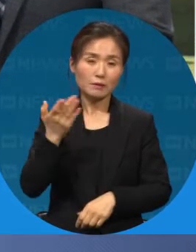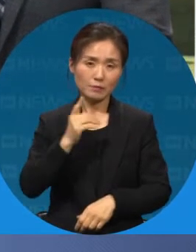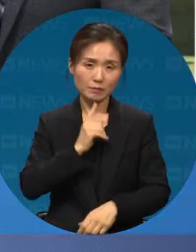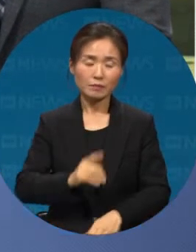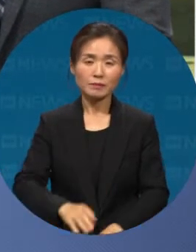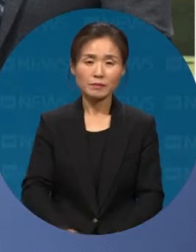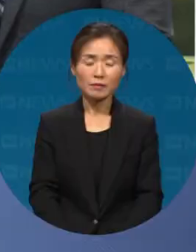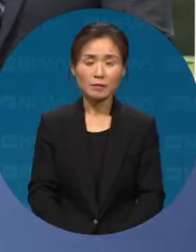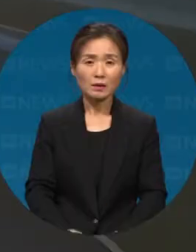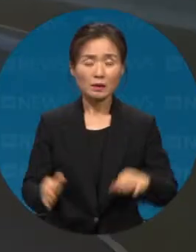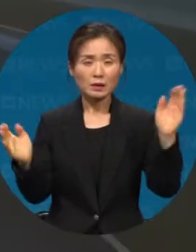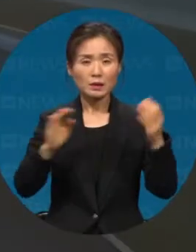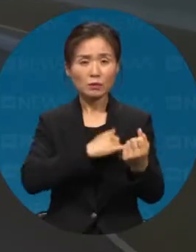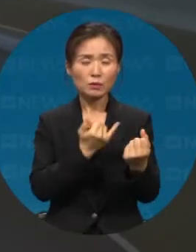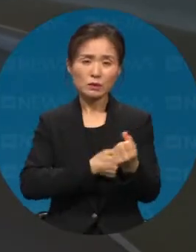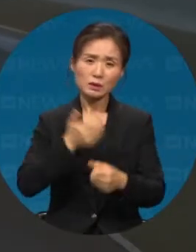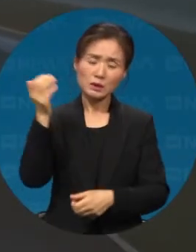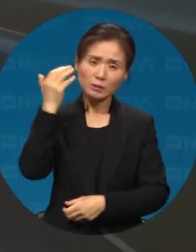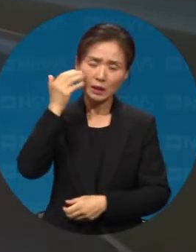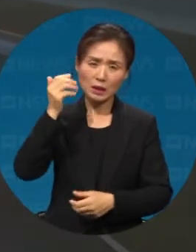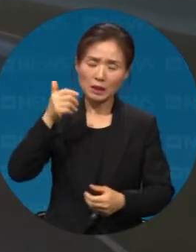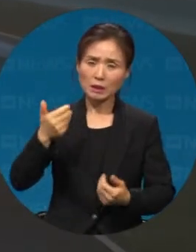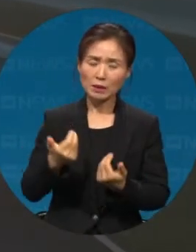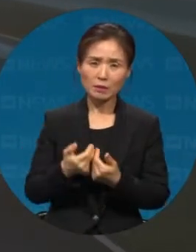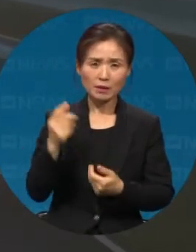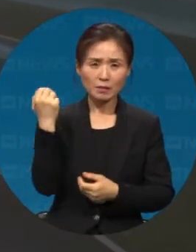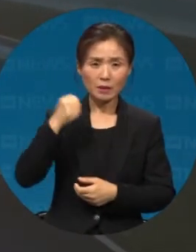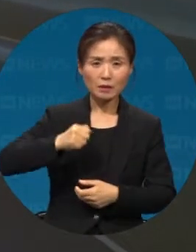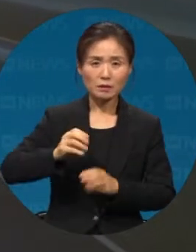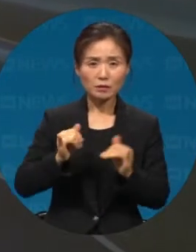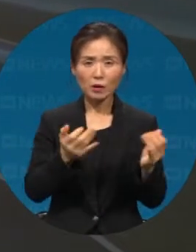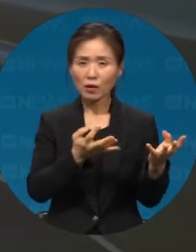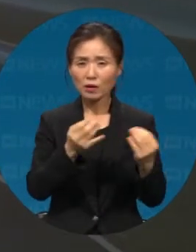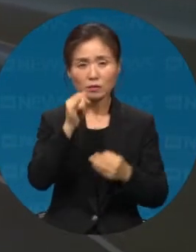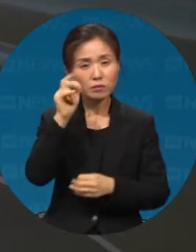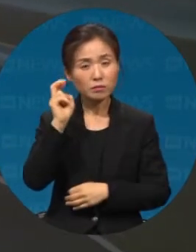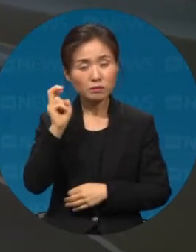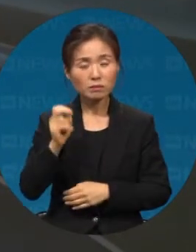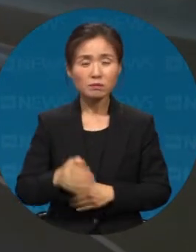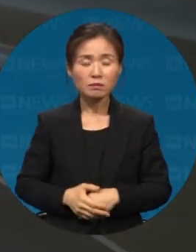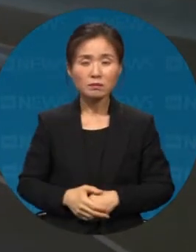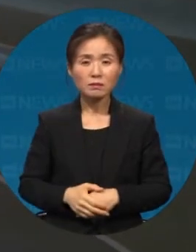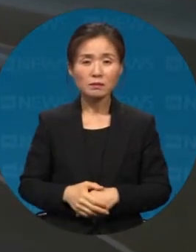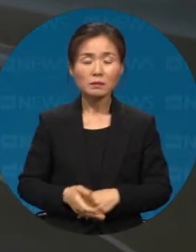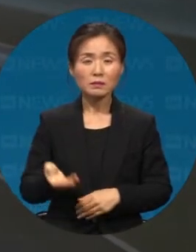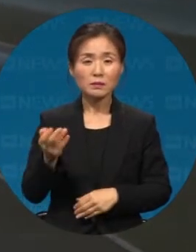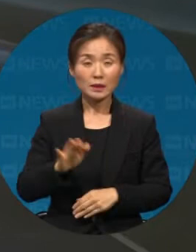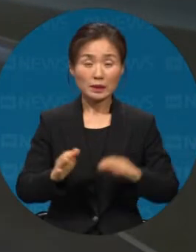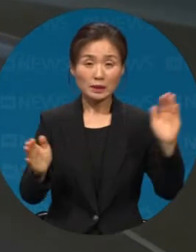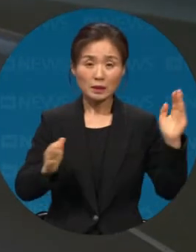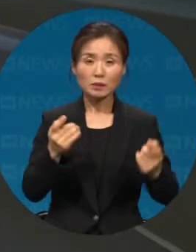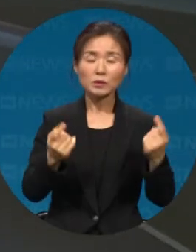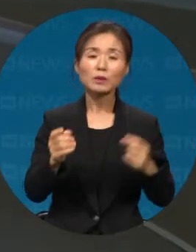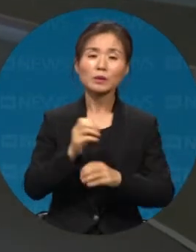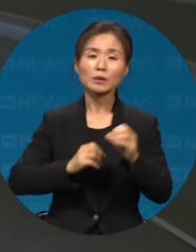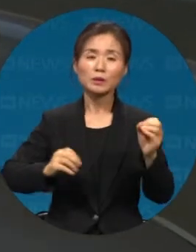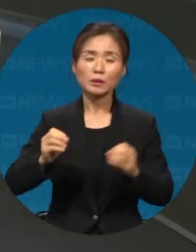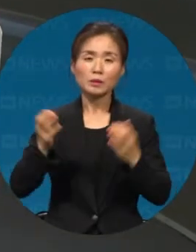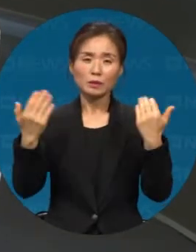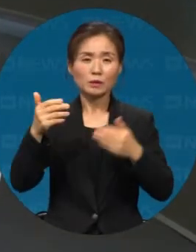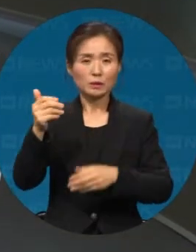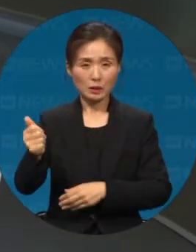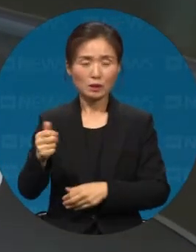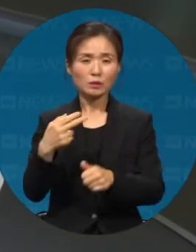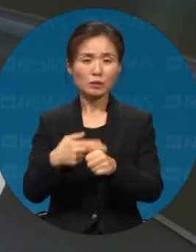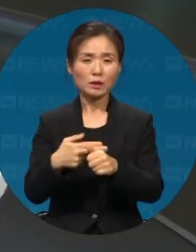음 학생 인권 침해라고 반발하는 사람들 또한 많을 것 같은데요 네 그렇습니다 근데 이제 학생들 보다 오히려 교장과 교사들이